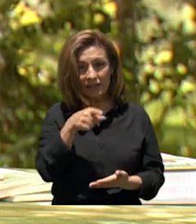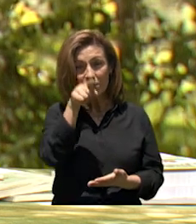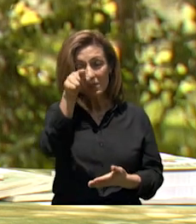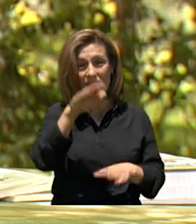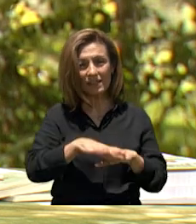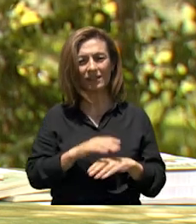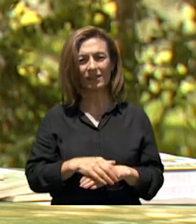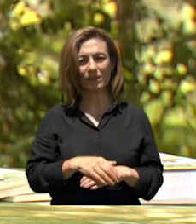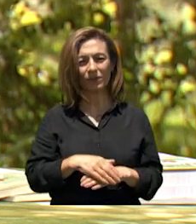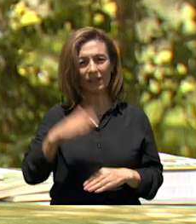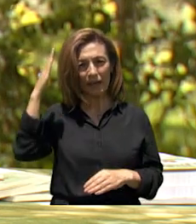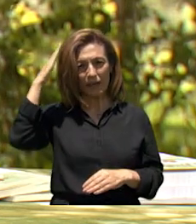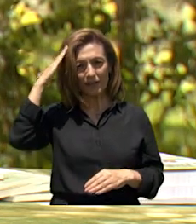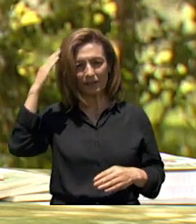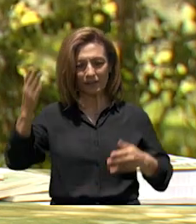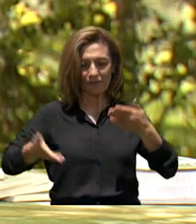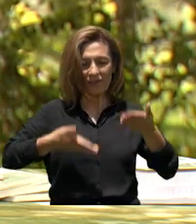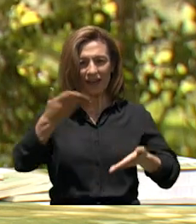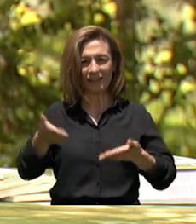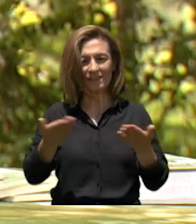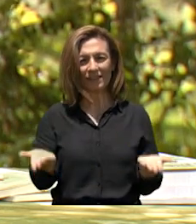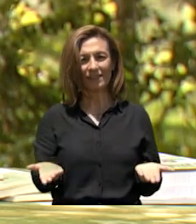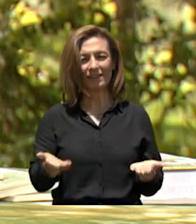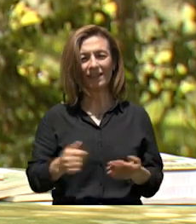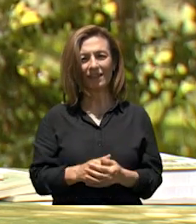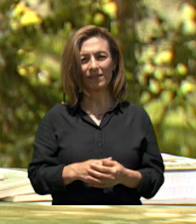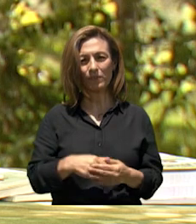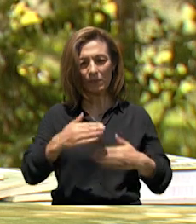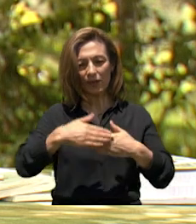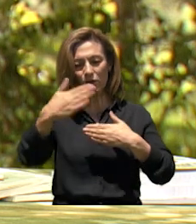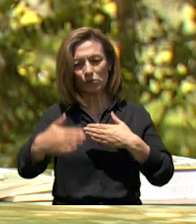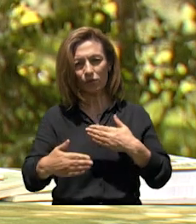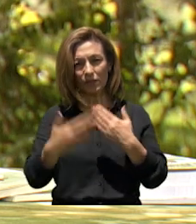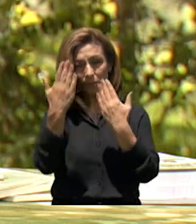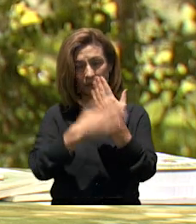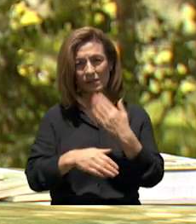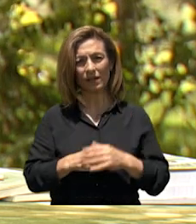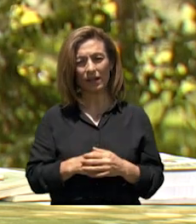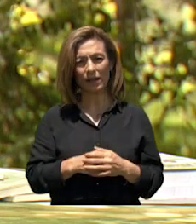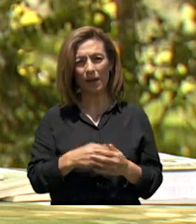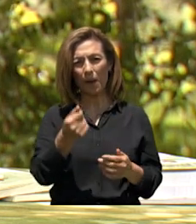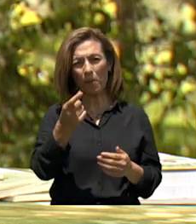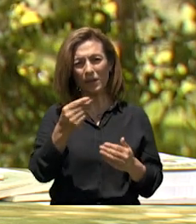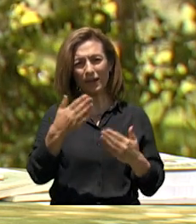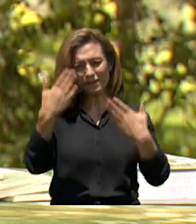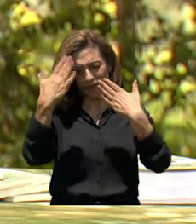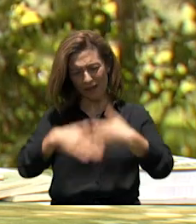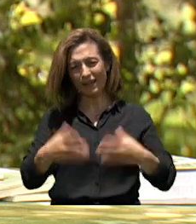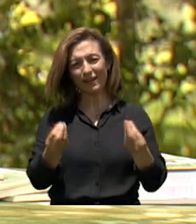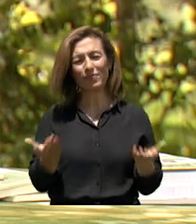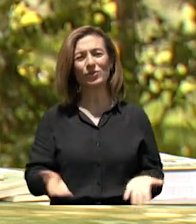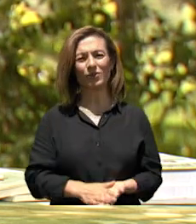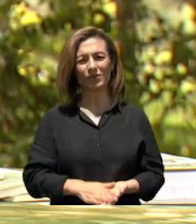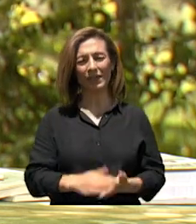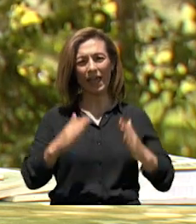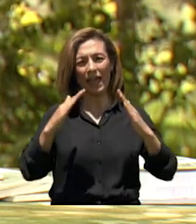yapıldı yaşınızın enerjinizin getirdiği hareketliliğin iz sokağa çıkma sınırlamaları ile biraz engellenmiş olsa